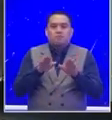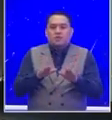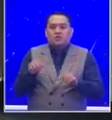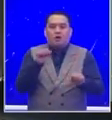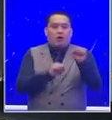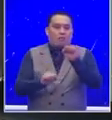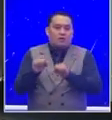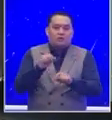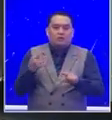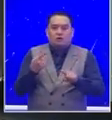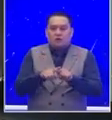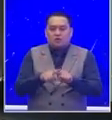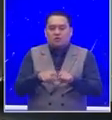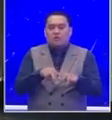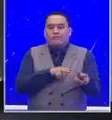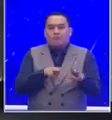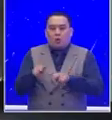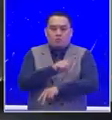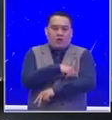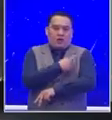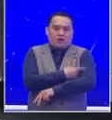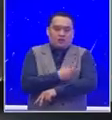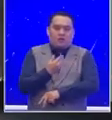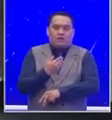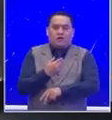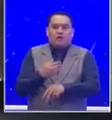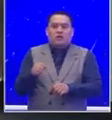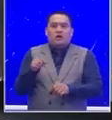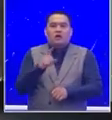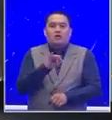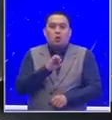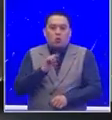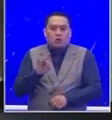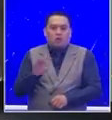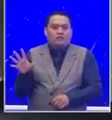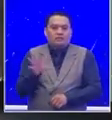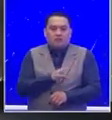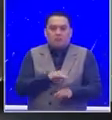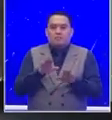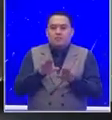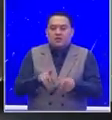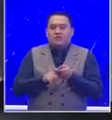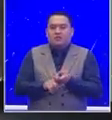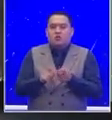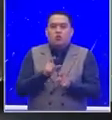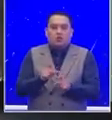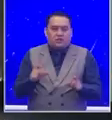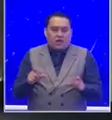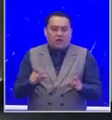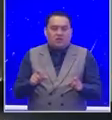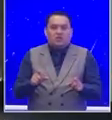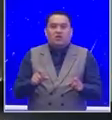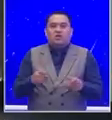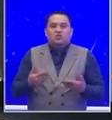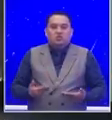обработка. Технический персонал под присмотром механика и санитара раствором хлора проходит по всем местам соприкосновения людей. Капитальная же